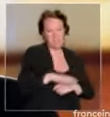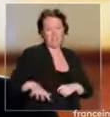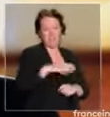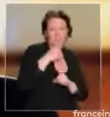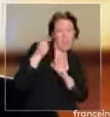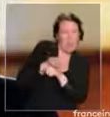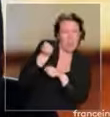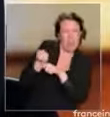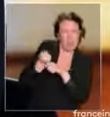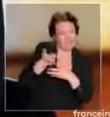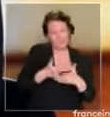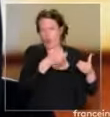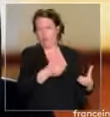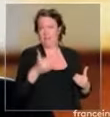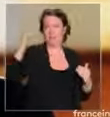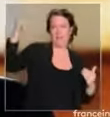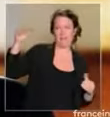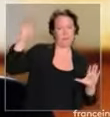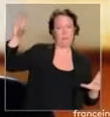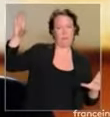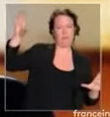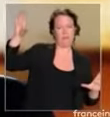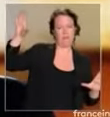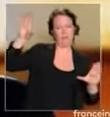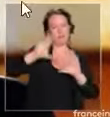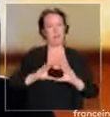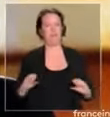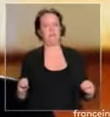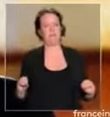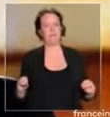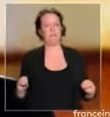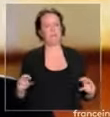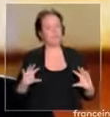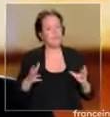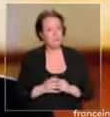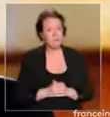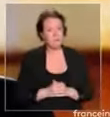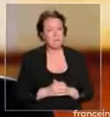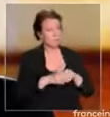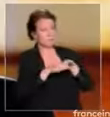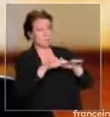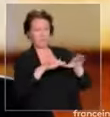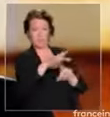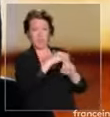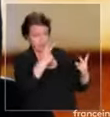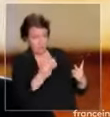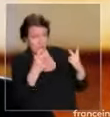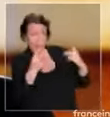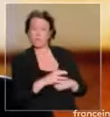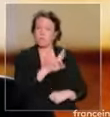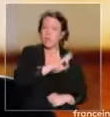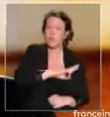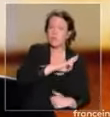bon sens de protéger de notre système de de notre système social de manière globale les retraites la santé notre système d'indemnisation